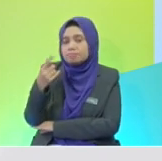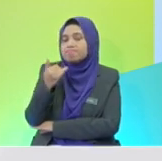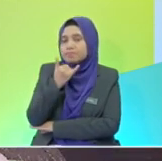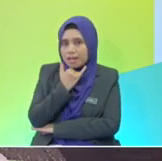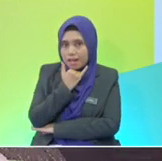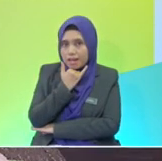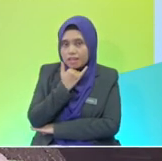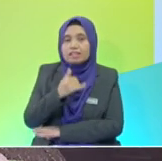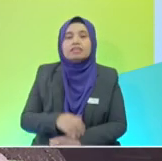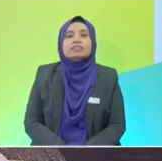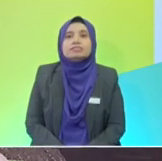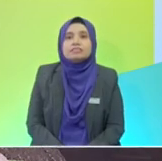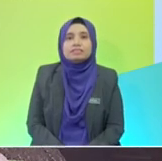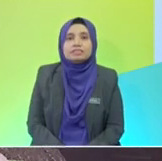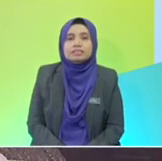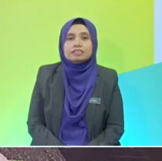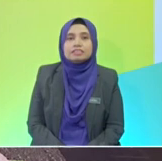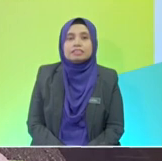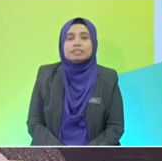betul betul